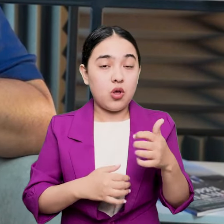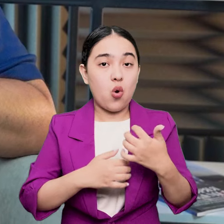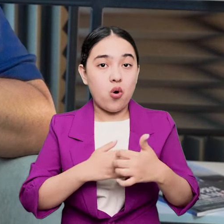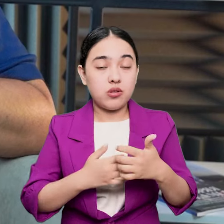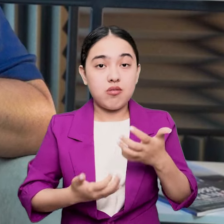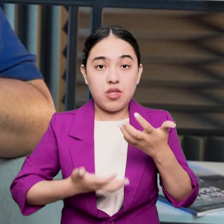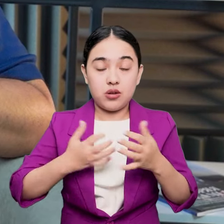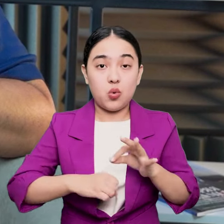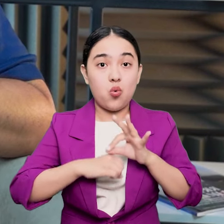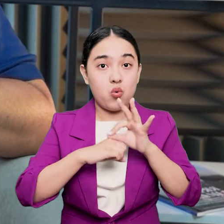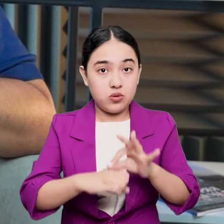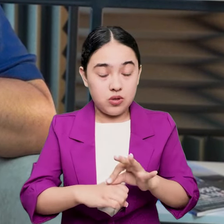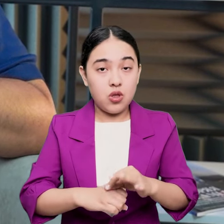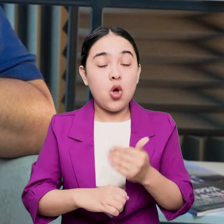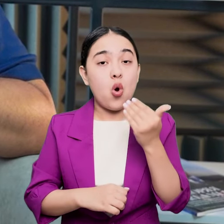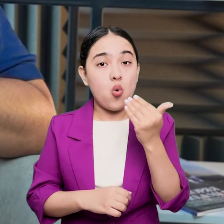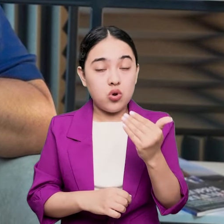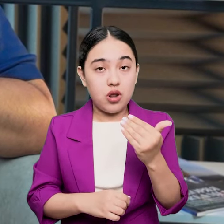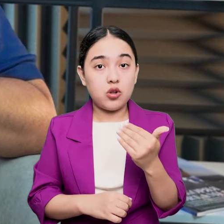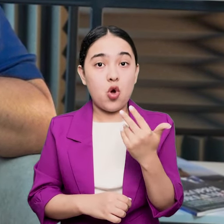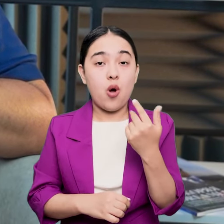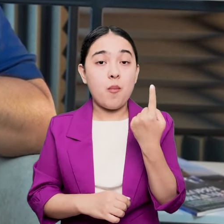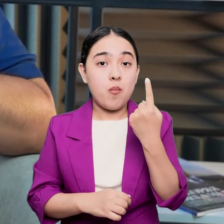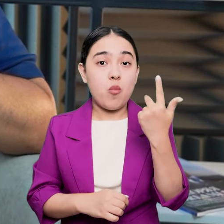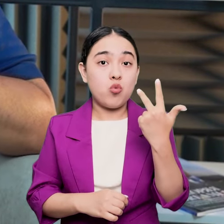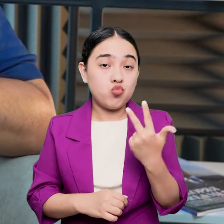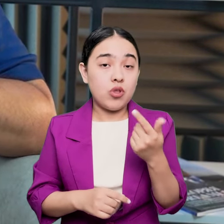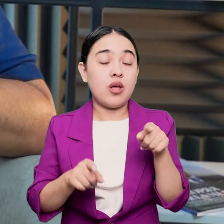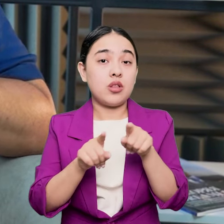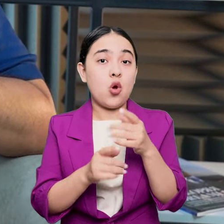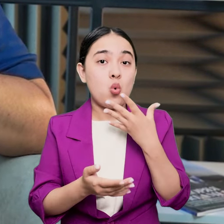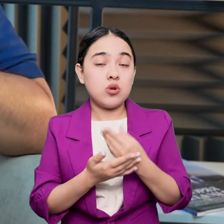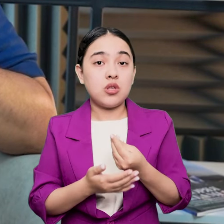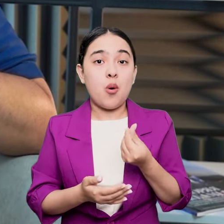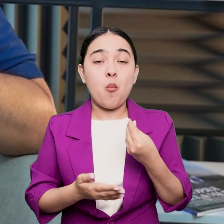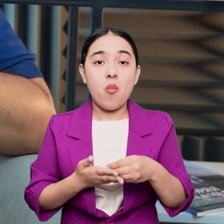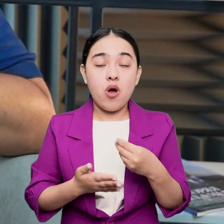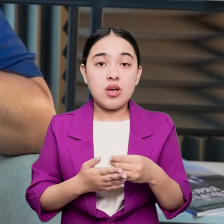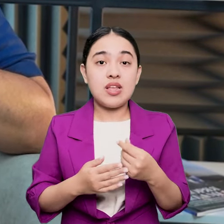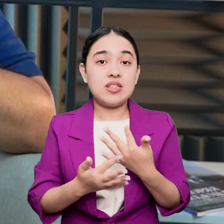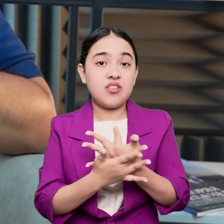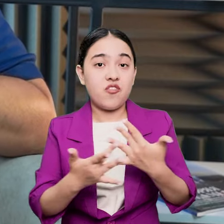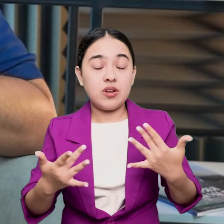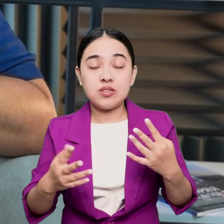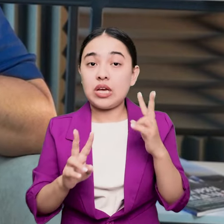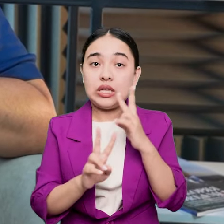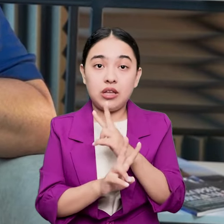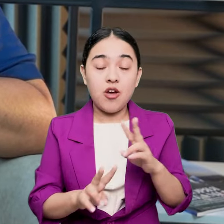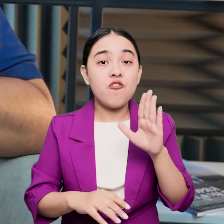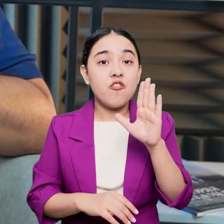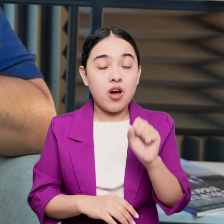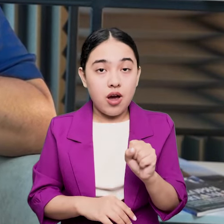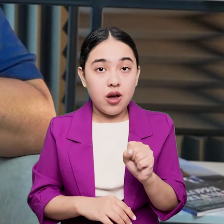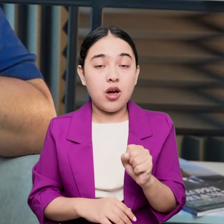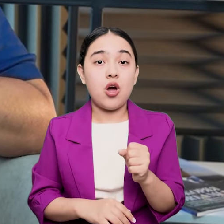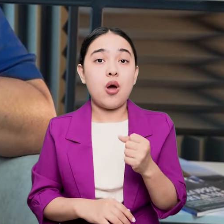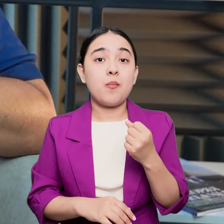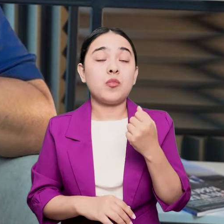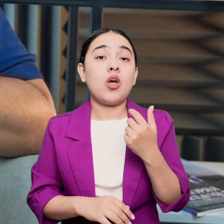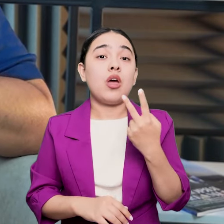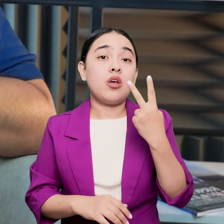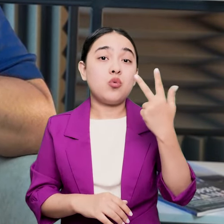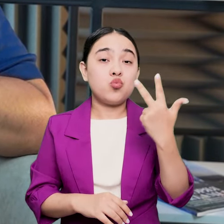o'rtasida tadqiqot o'tkazadi va ularning 3dan birini o'zini moliyasini diversifikatsiya qilishni bilmasligini va deyarli 3dan